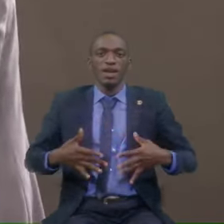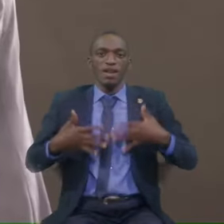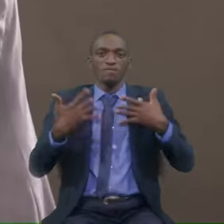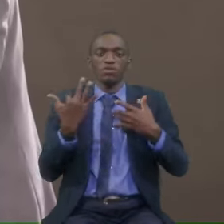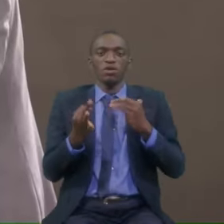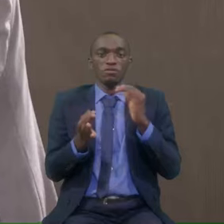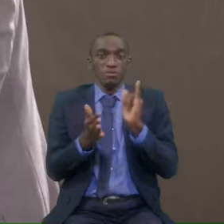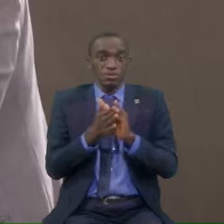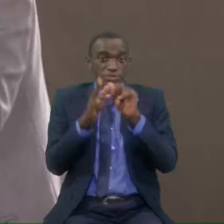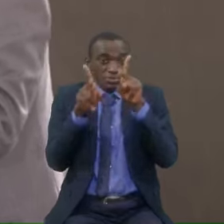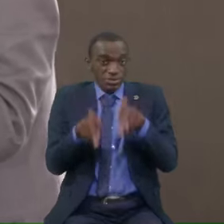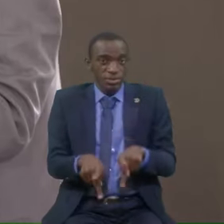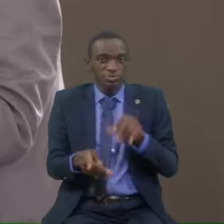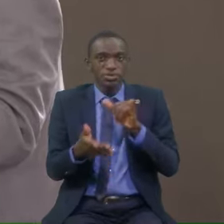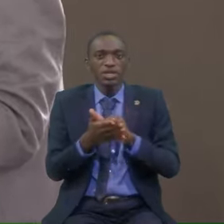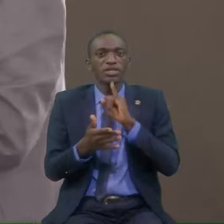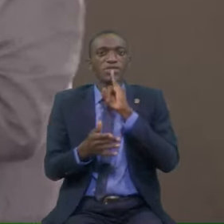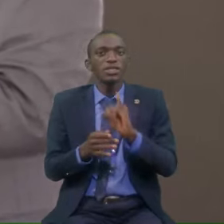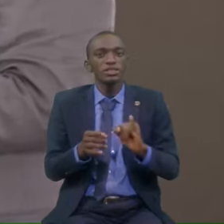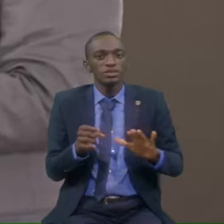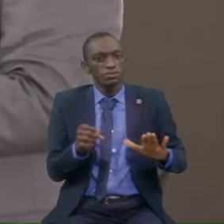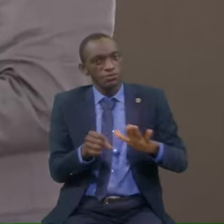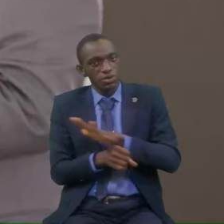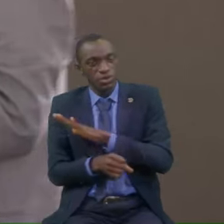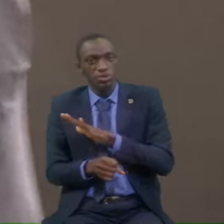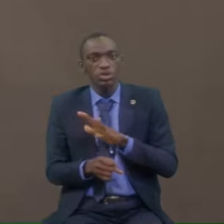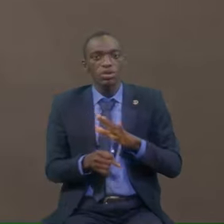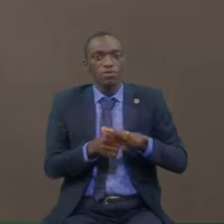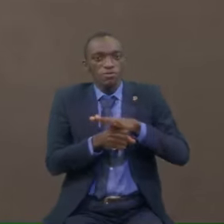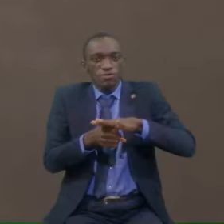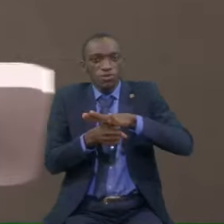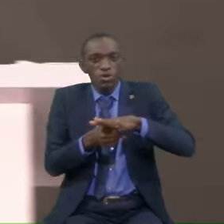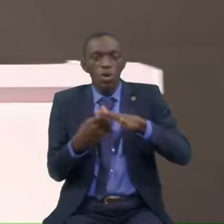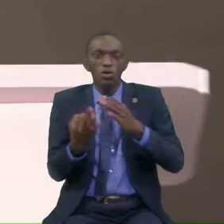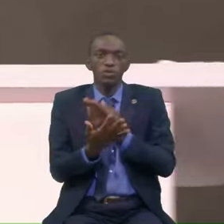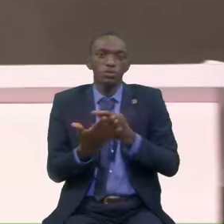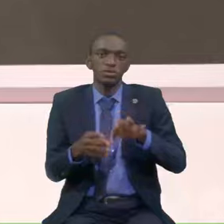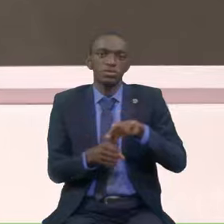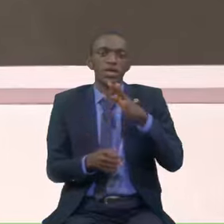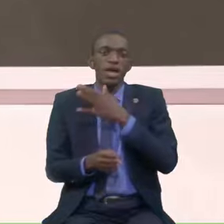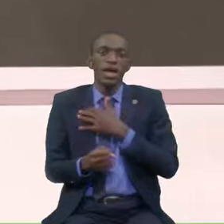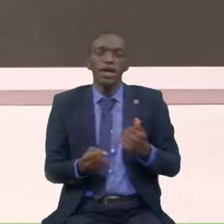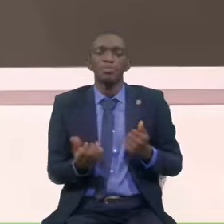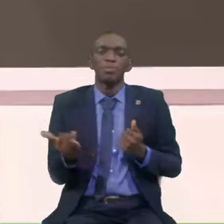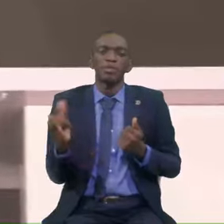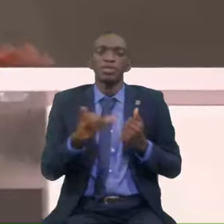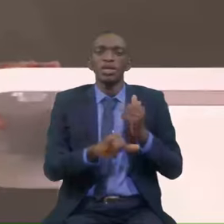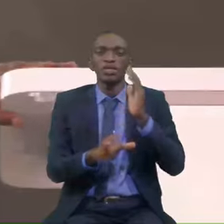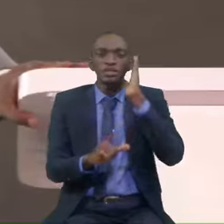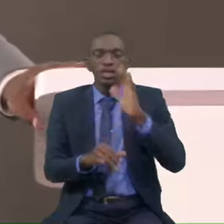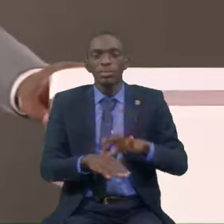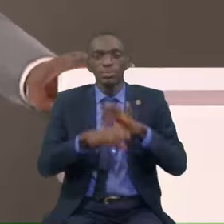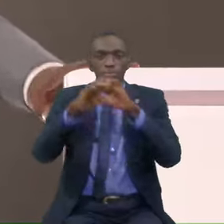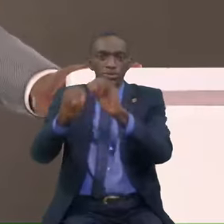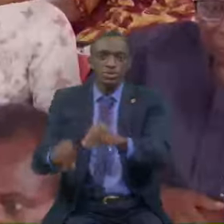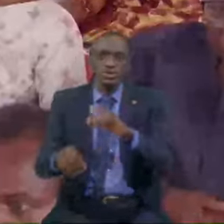vie de celui qui est rempli du Saint-Esprit. Et ils imposeront